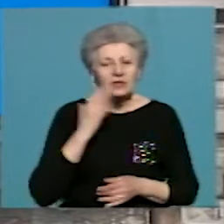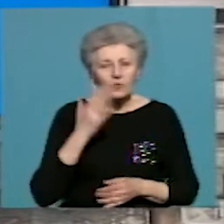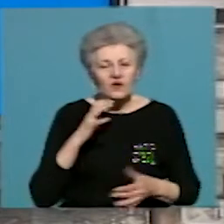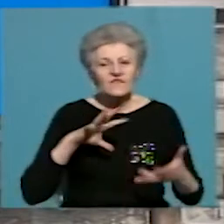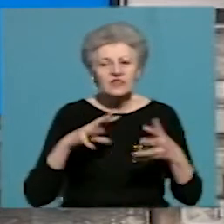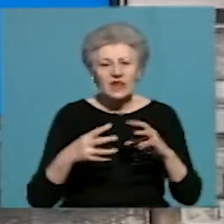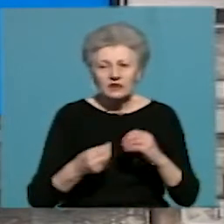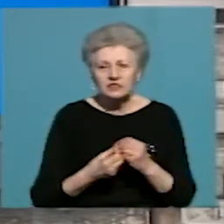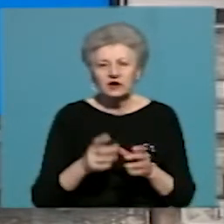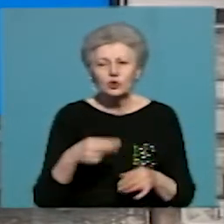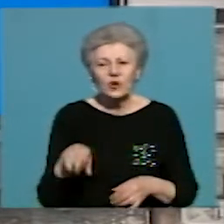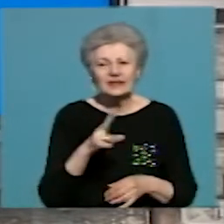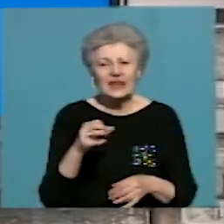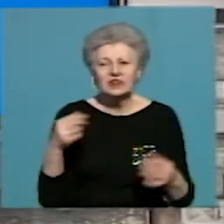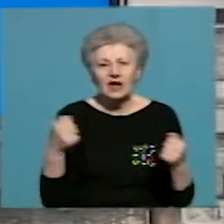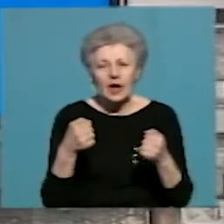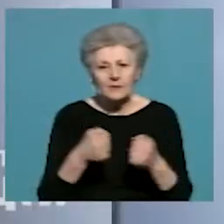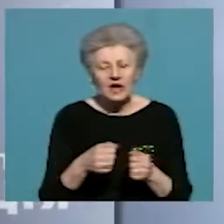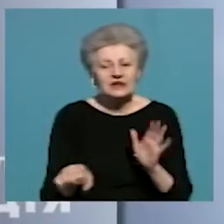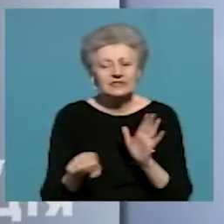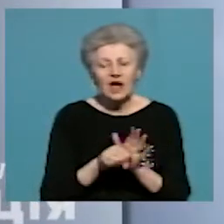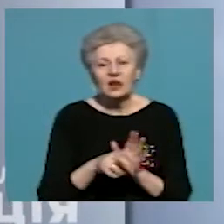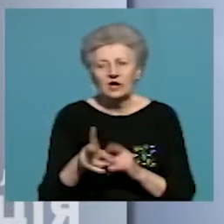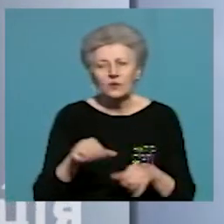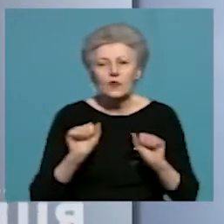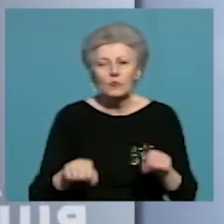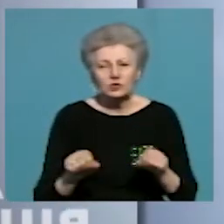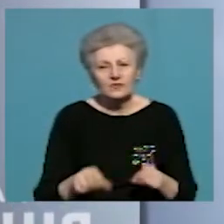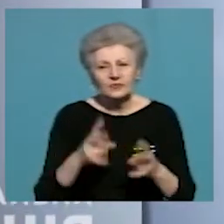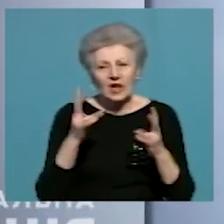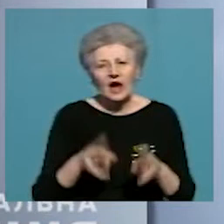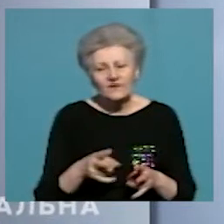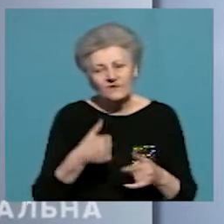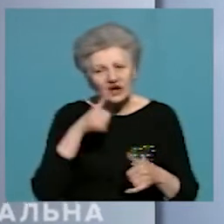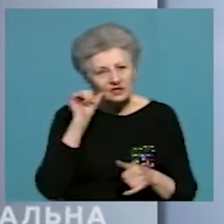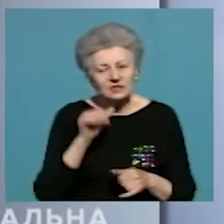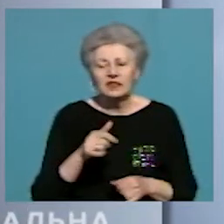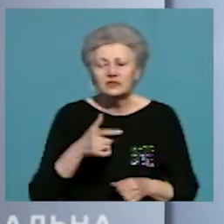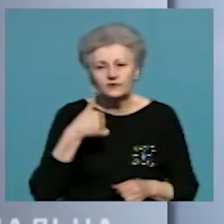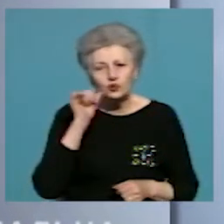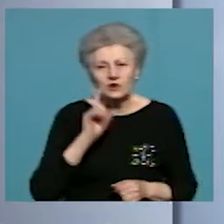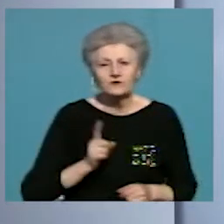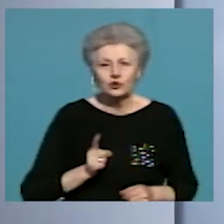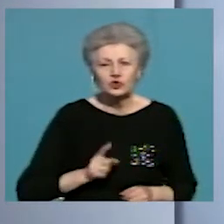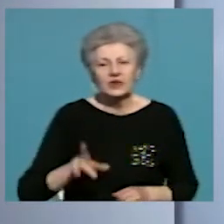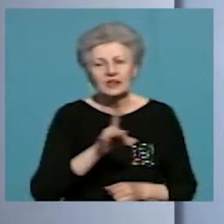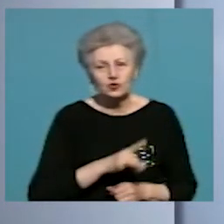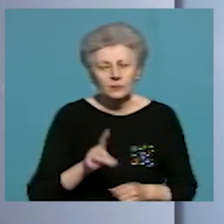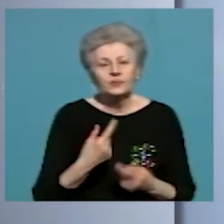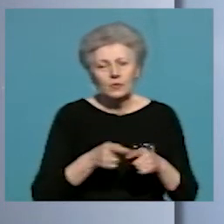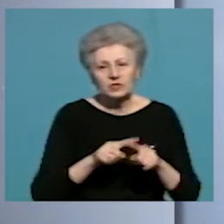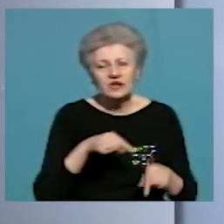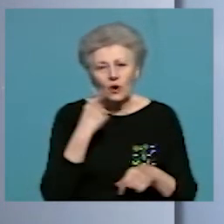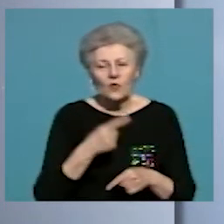внаслідок ДТП загинув мотоцикліст. Аварія сталася вчора між селами Їжівці та Чудей Сторожинецького району. Про це повідомляє речниця Нацполіції